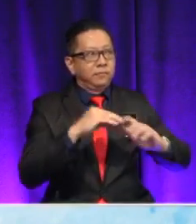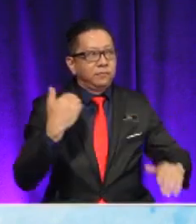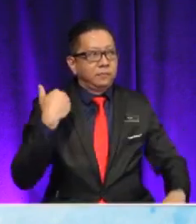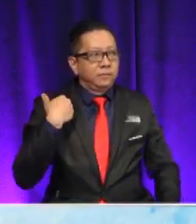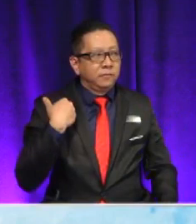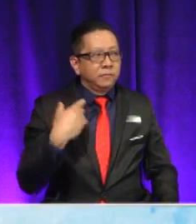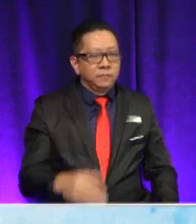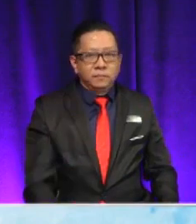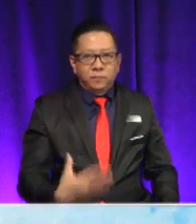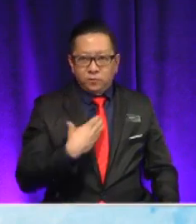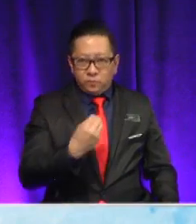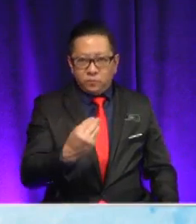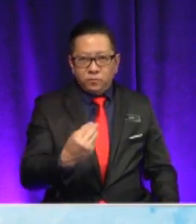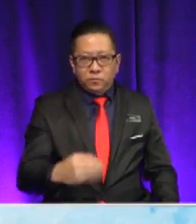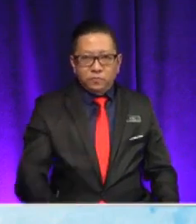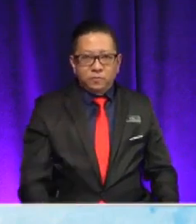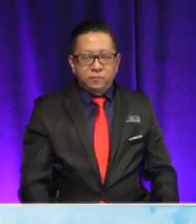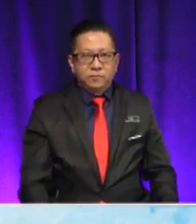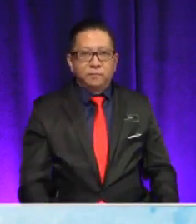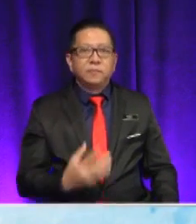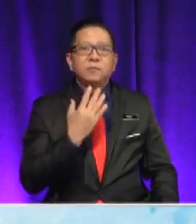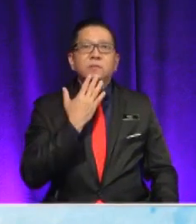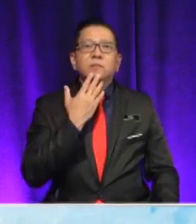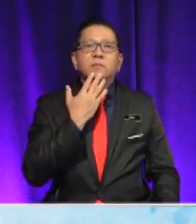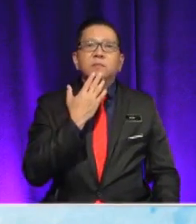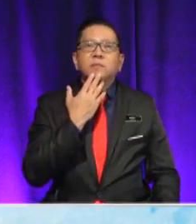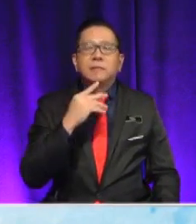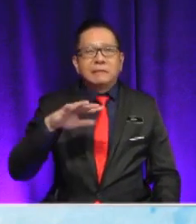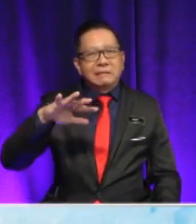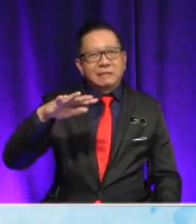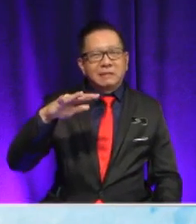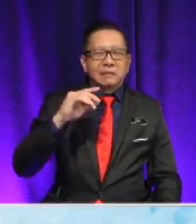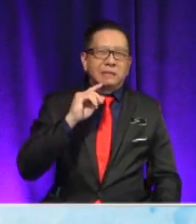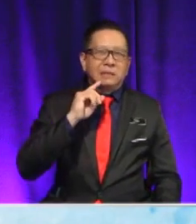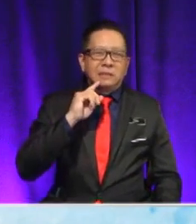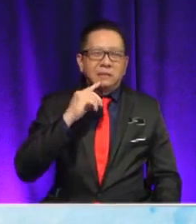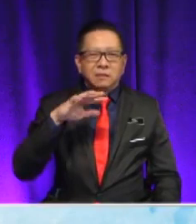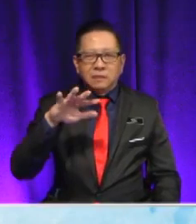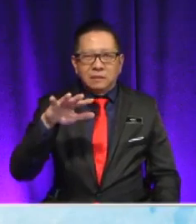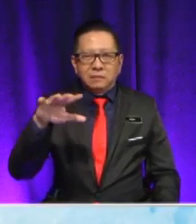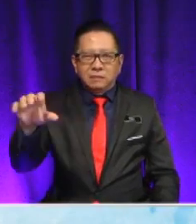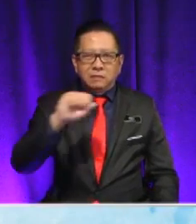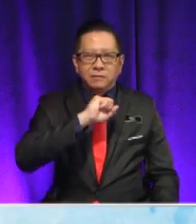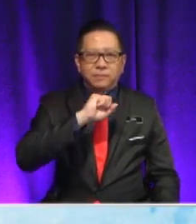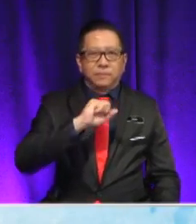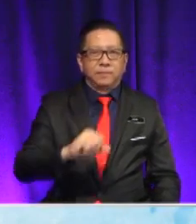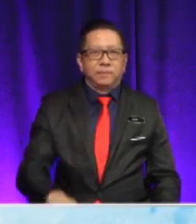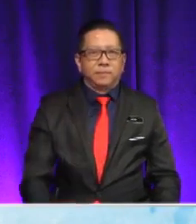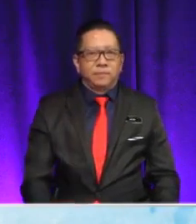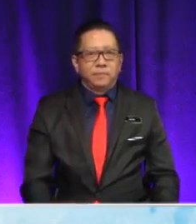putih ada yang paling cair ini hewan yang paling